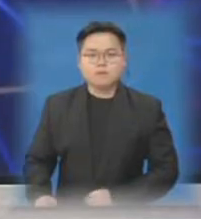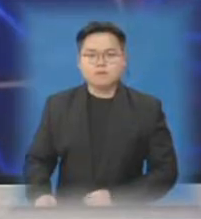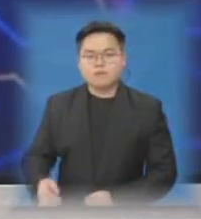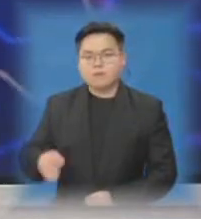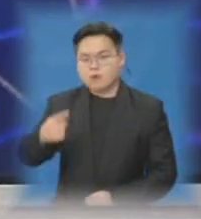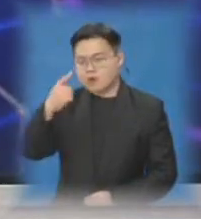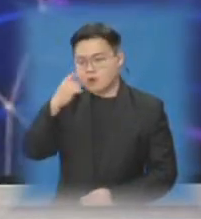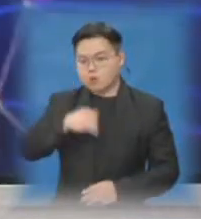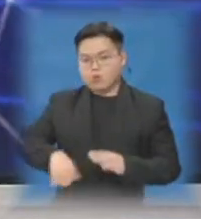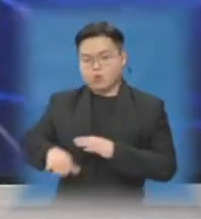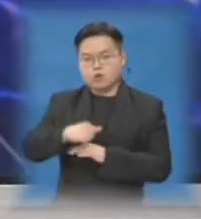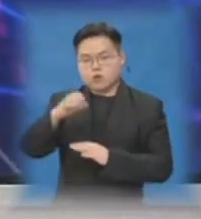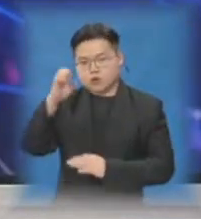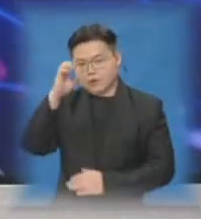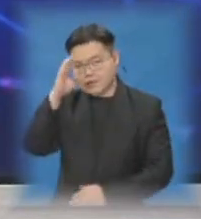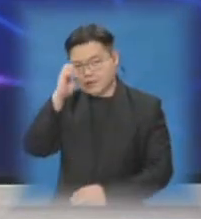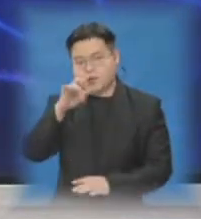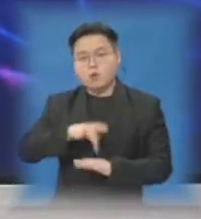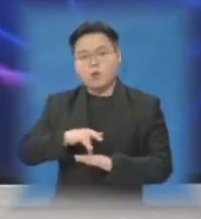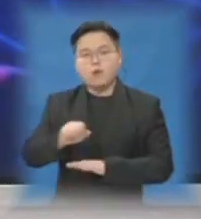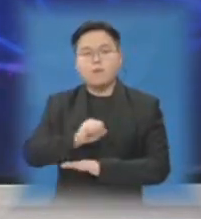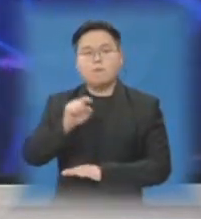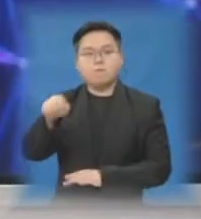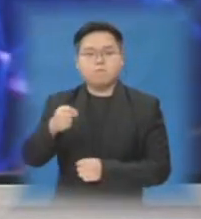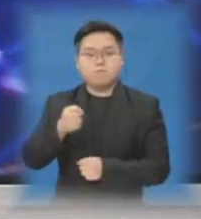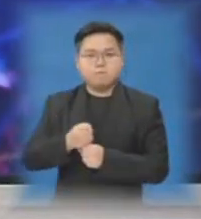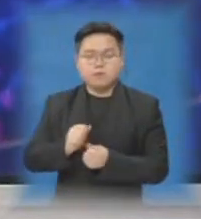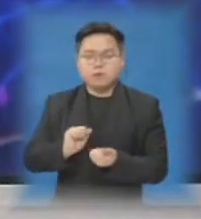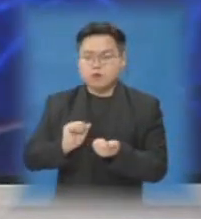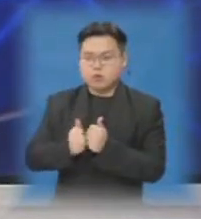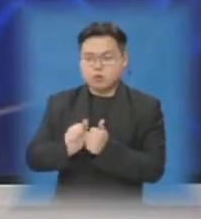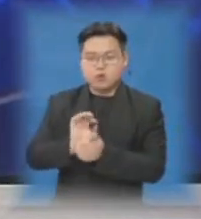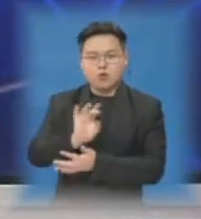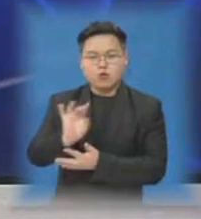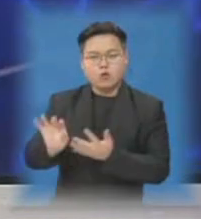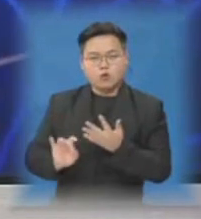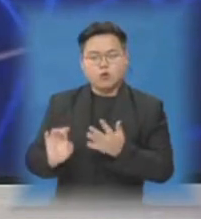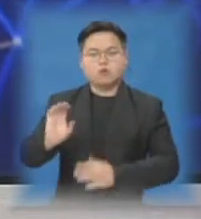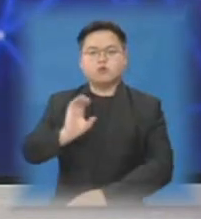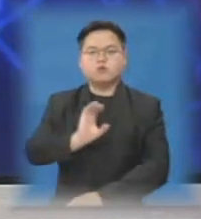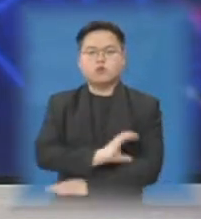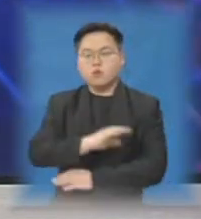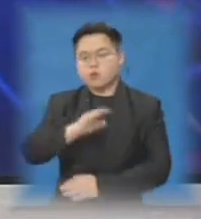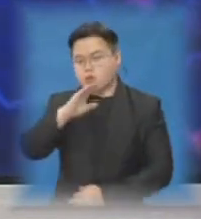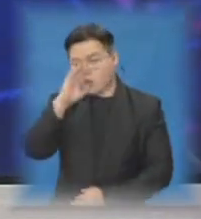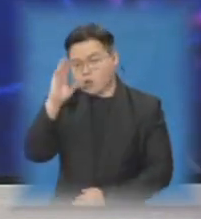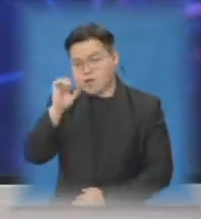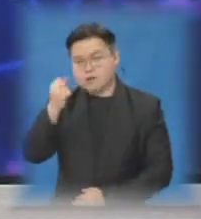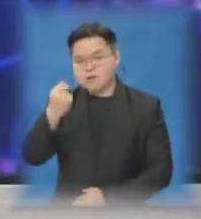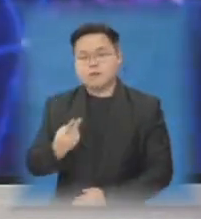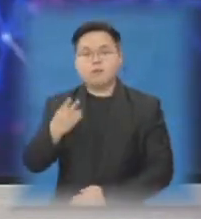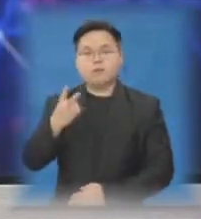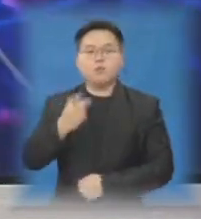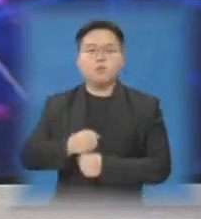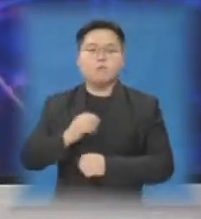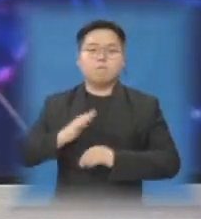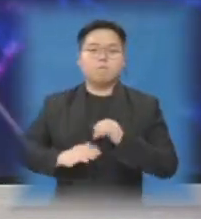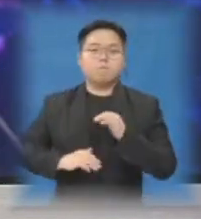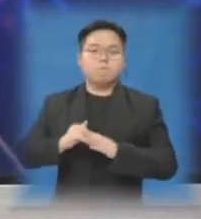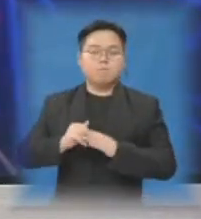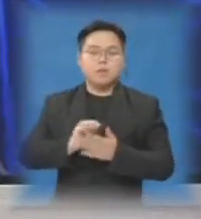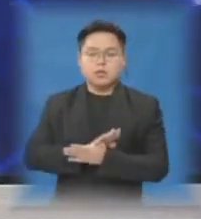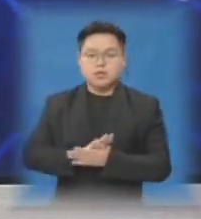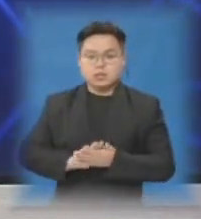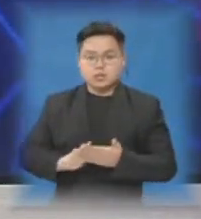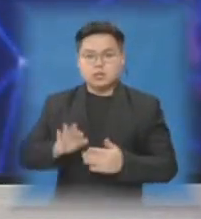Монгол улсын ерөнхий сайд Оюу Эрдэнэ Төв аймагт ажиллалаа. Төв аймагт спортын төрөлцсөн сургууль Дулааны станцын барилгын ажил явагдаж байгаа юм. Шинэ Дулааны